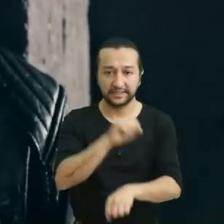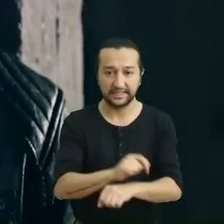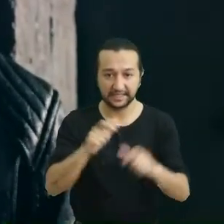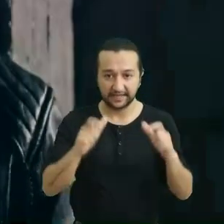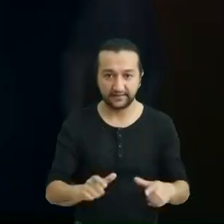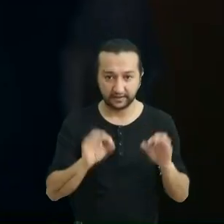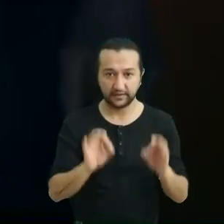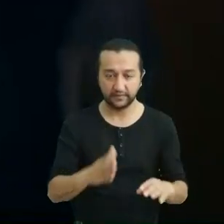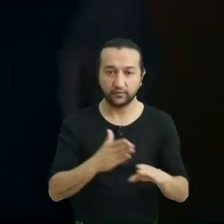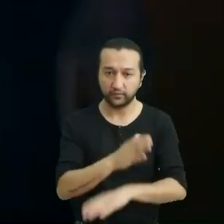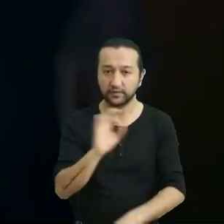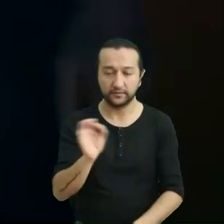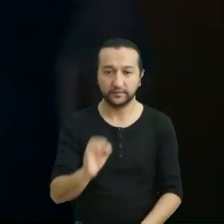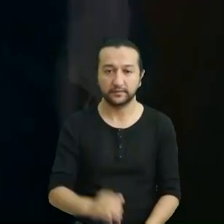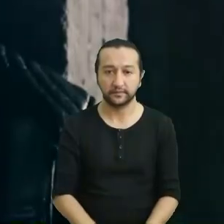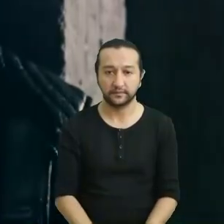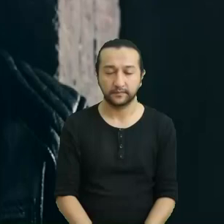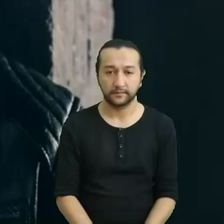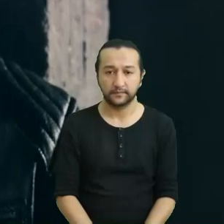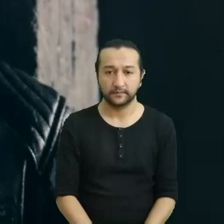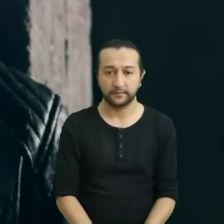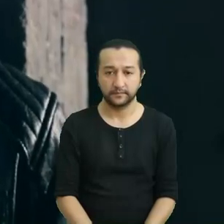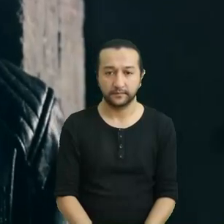Cezaevinden yani. Evet.